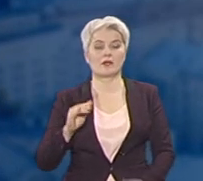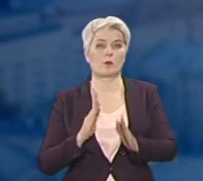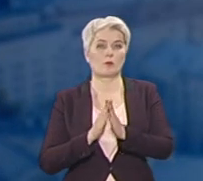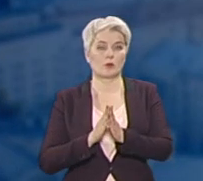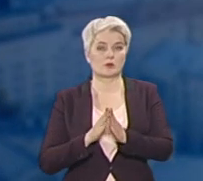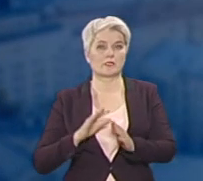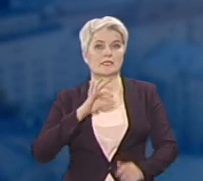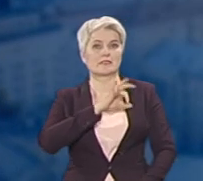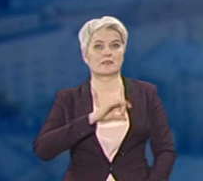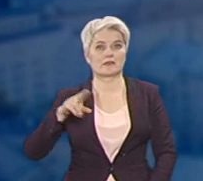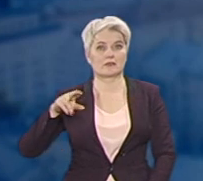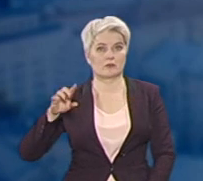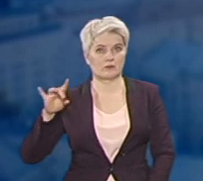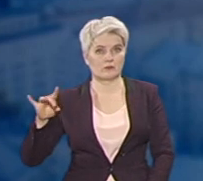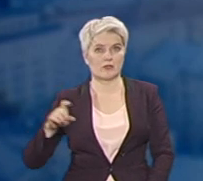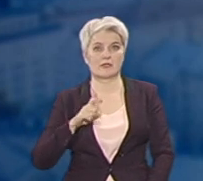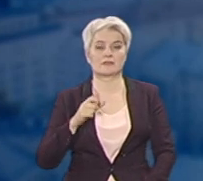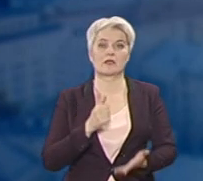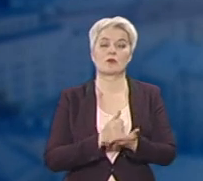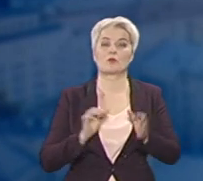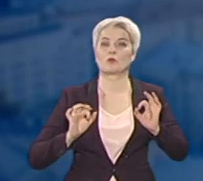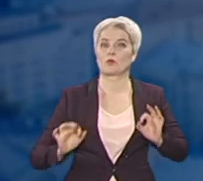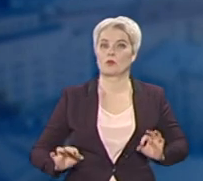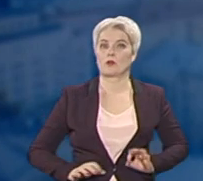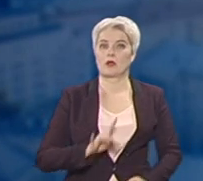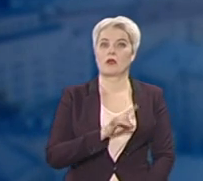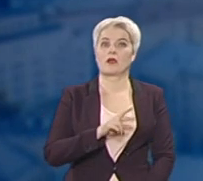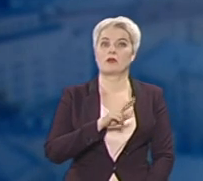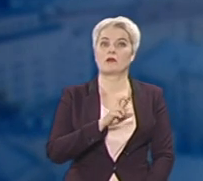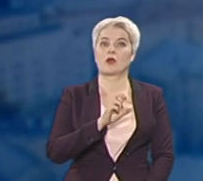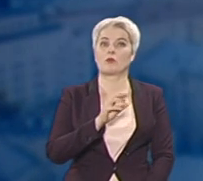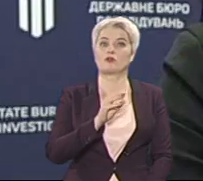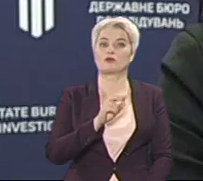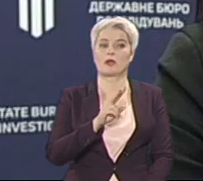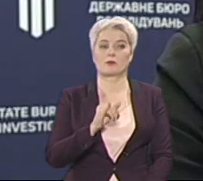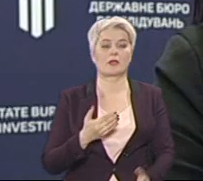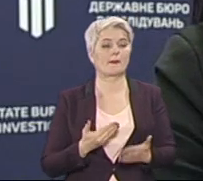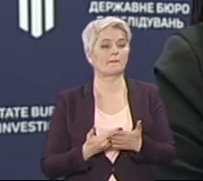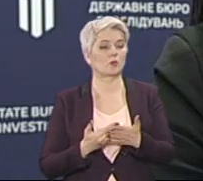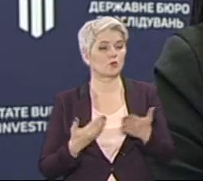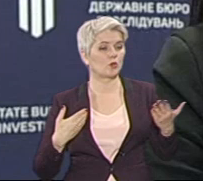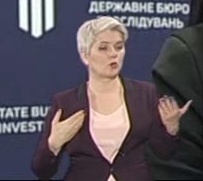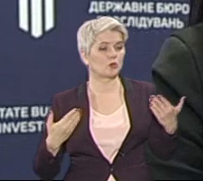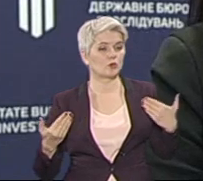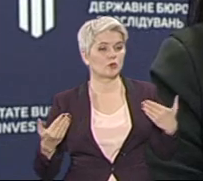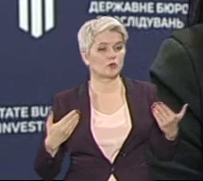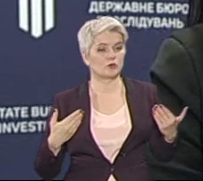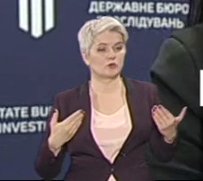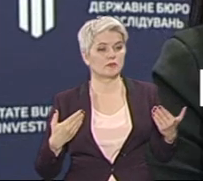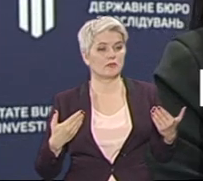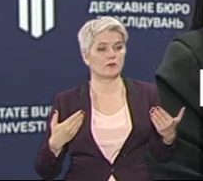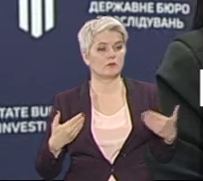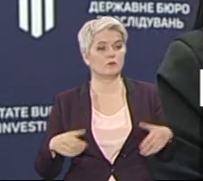це кореспондентам Суспільного розповіла речниця Держбюро Анжеліка Іванова. Підозра стосується